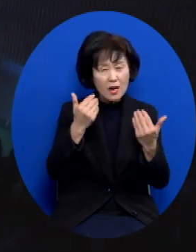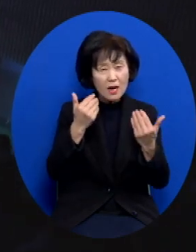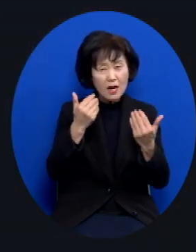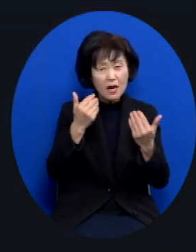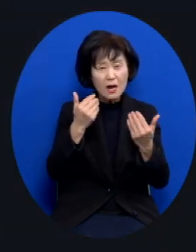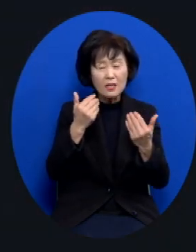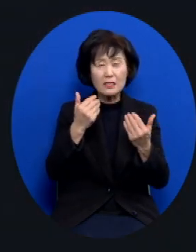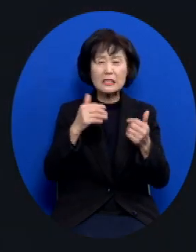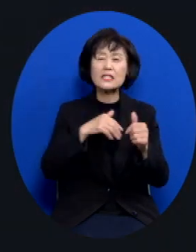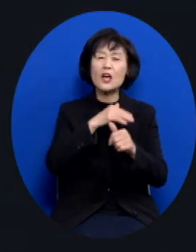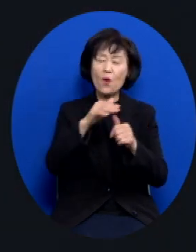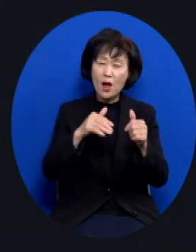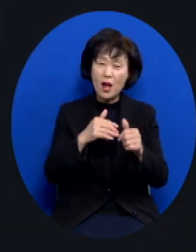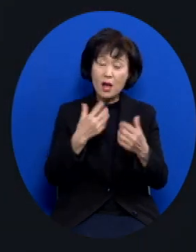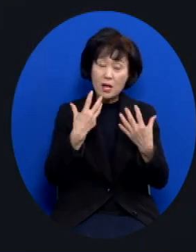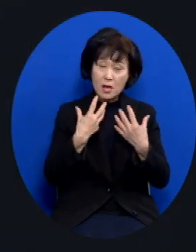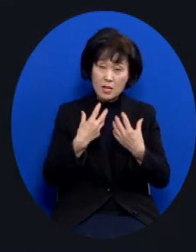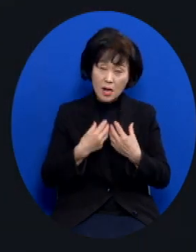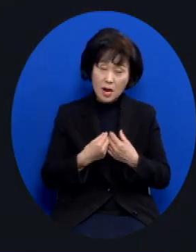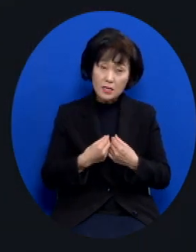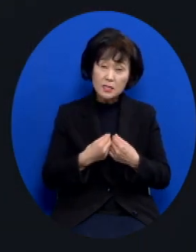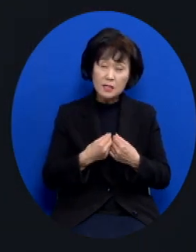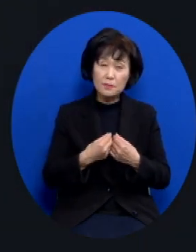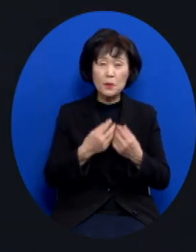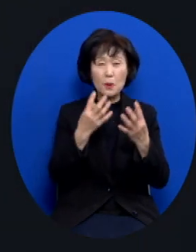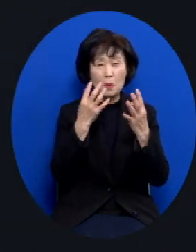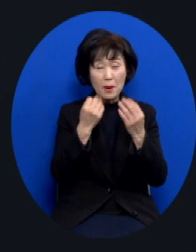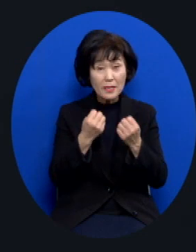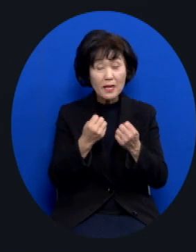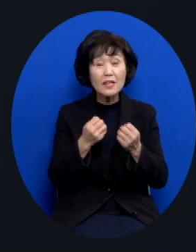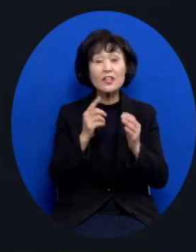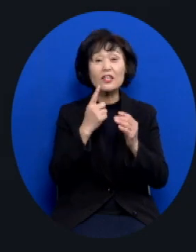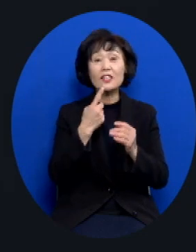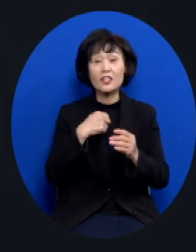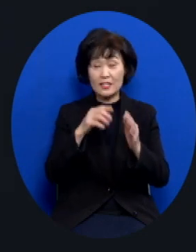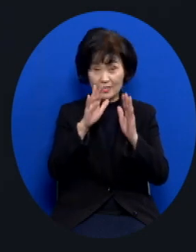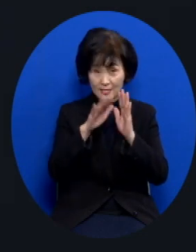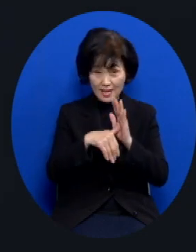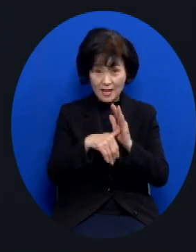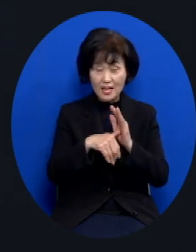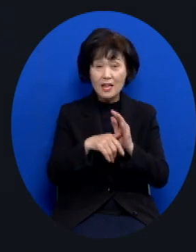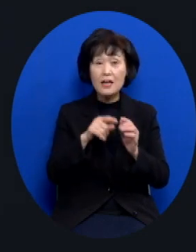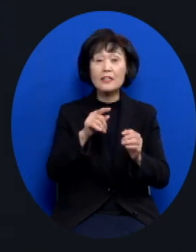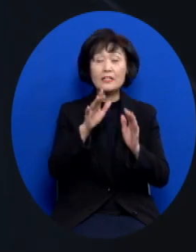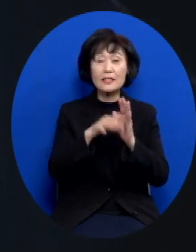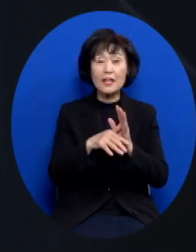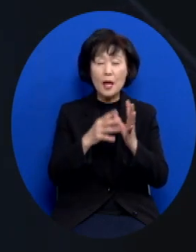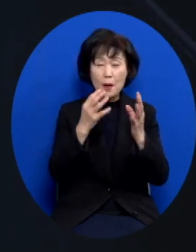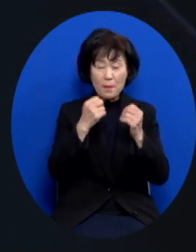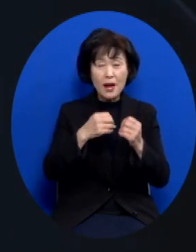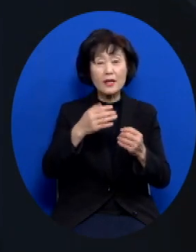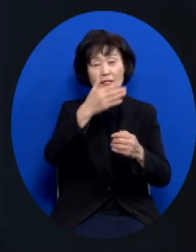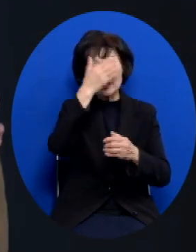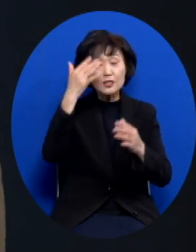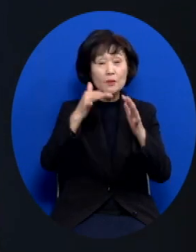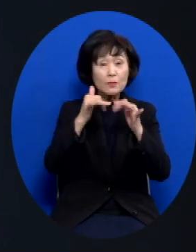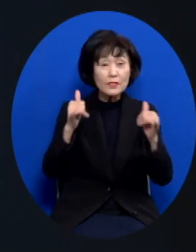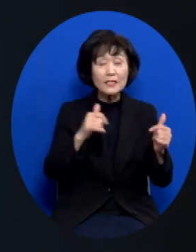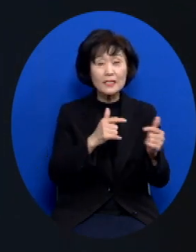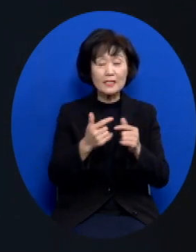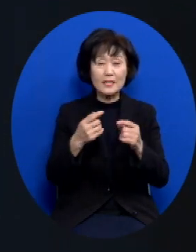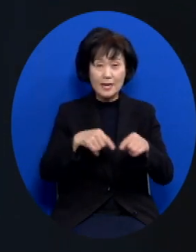또 좀 낙심과 좌절이 많은 좀 시대잖아요. 그런데 그때에 수천 명의 젊은이들이 함께